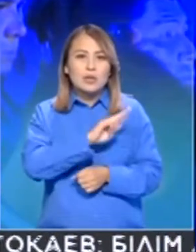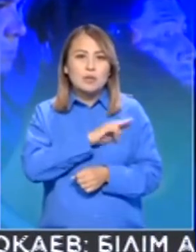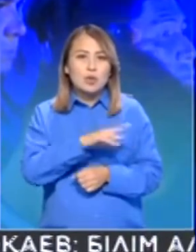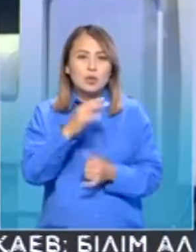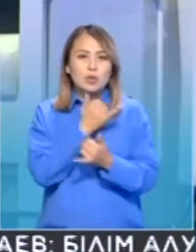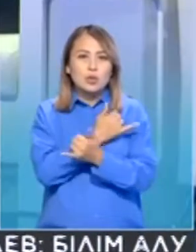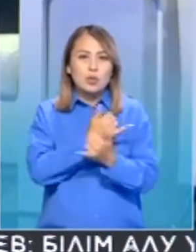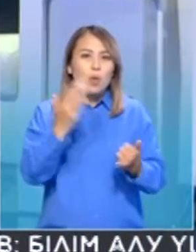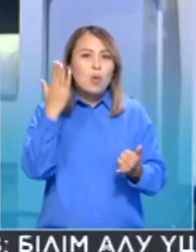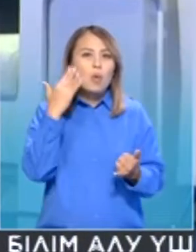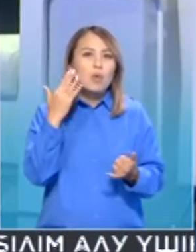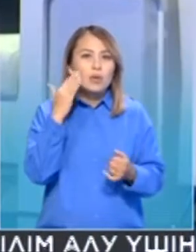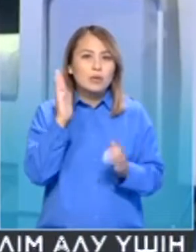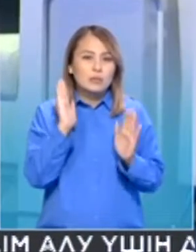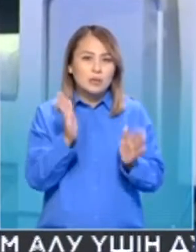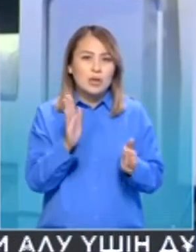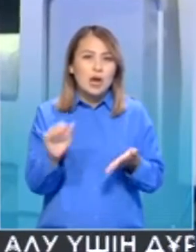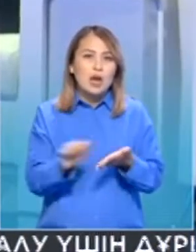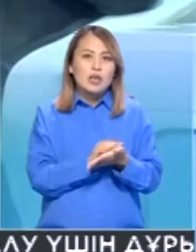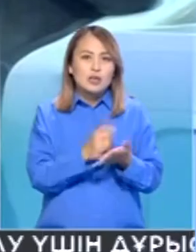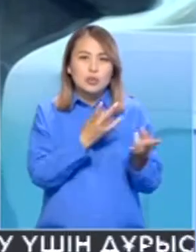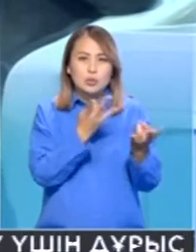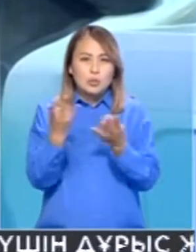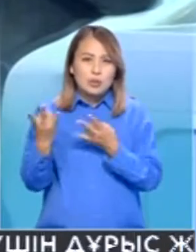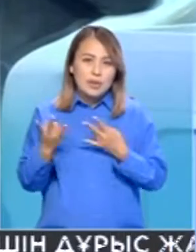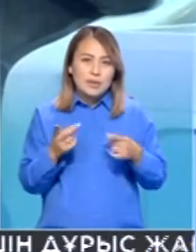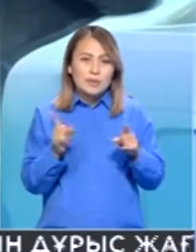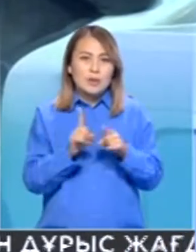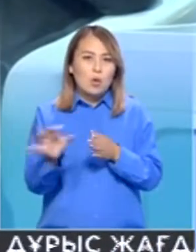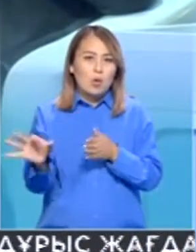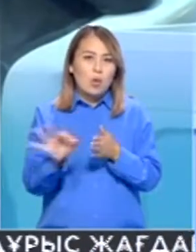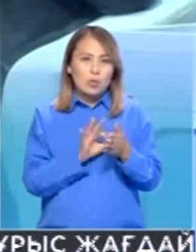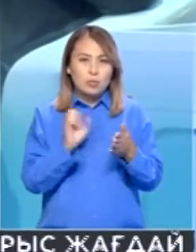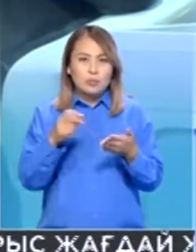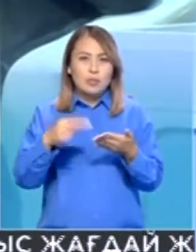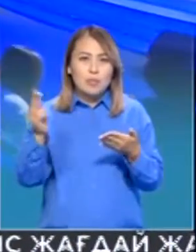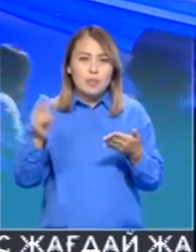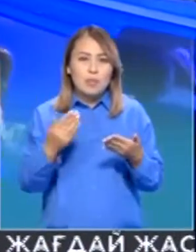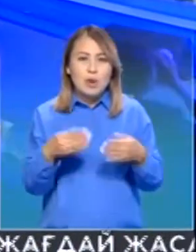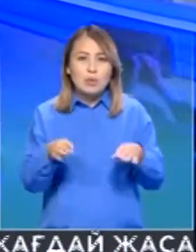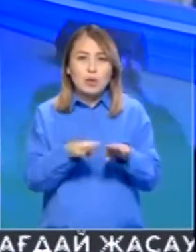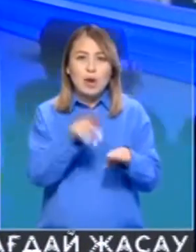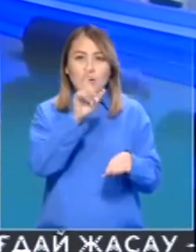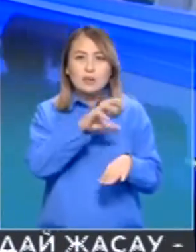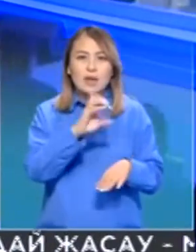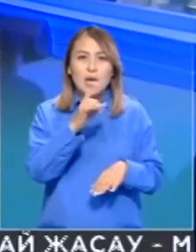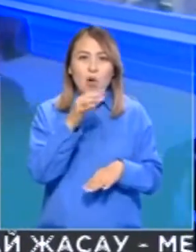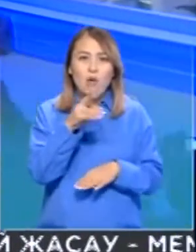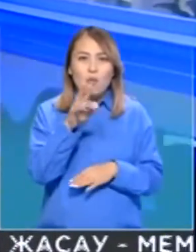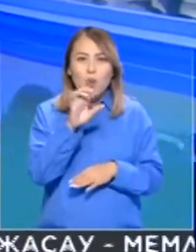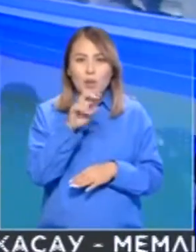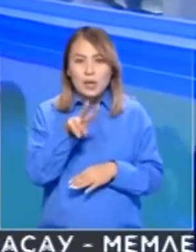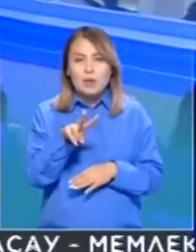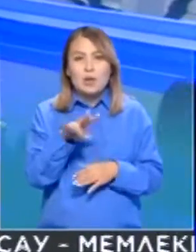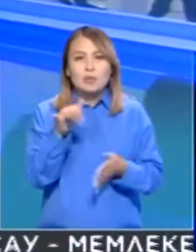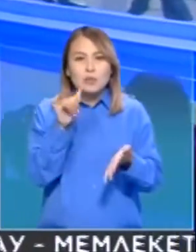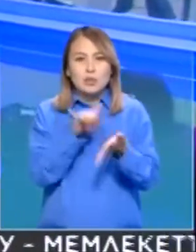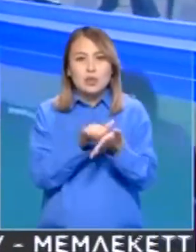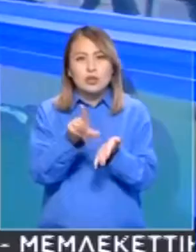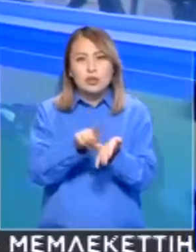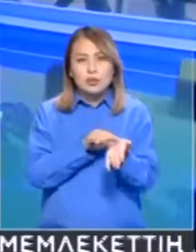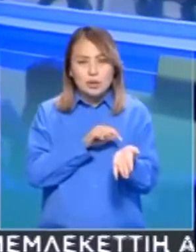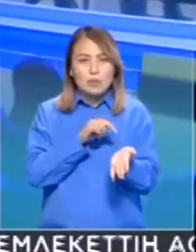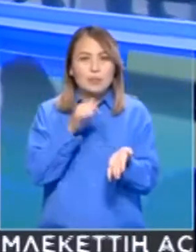тұтынушыларға қызмет көрсетуді оңайлата түседі. Қажетті құжаттарға да лезде қол жеткізе алады. Бар болған азаматтар Егов Мобайл